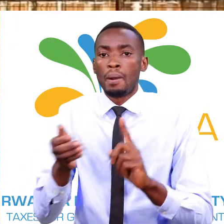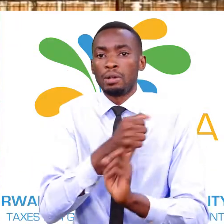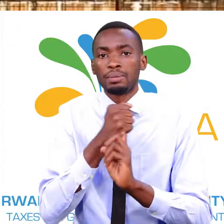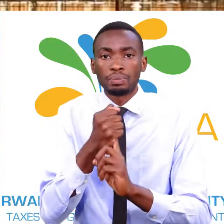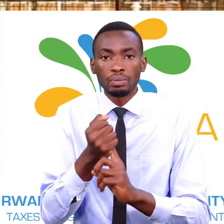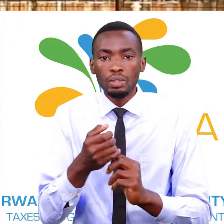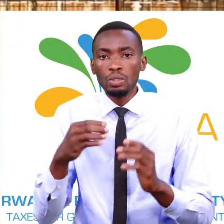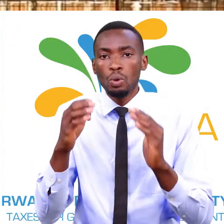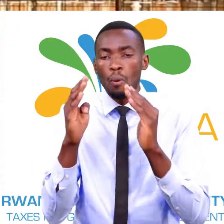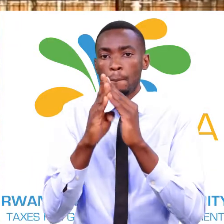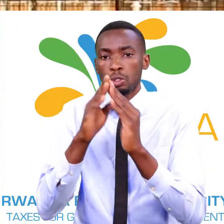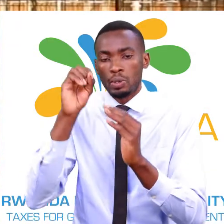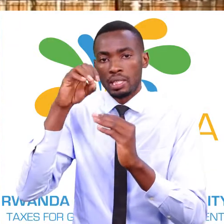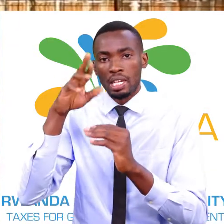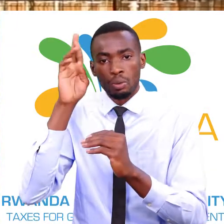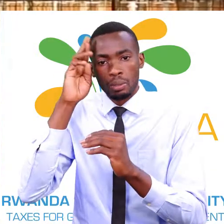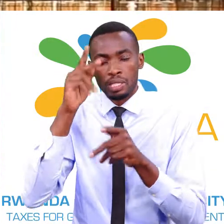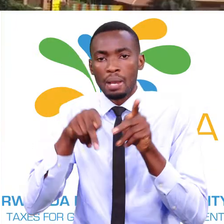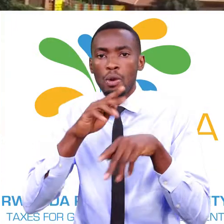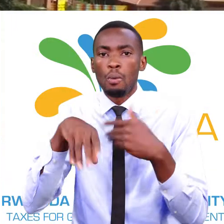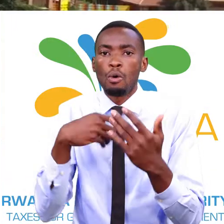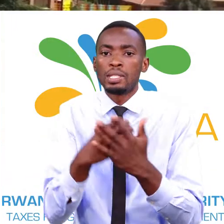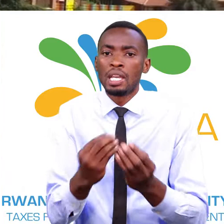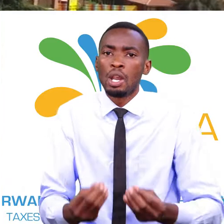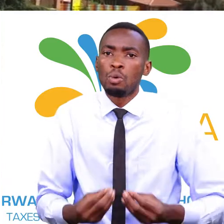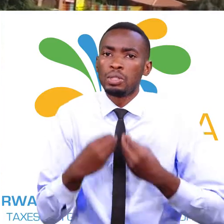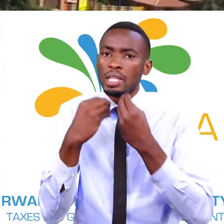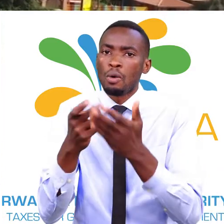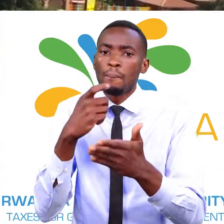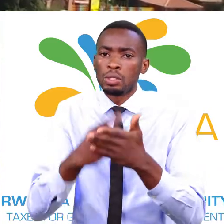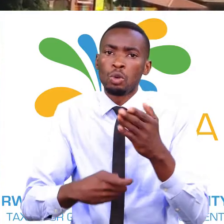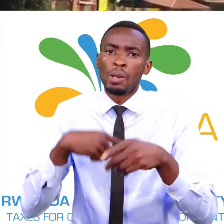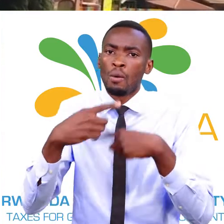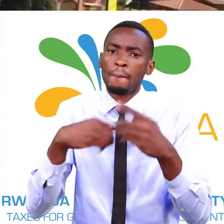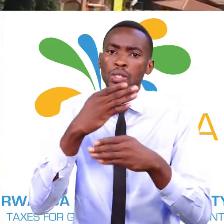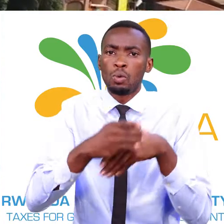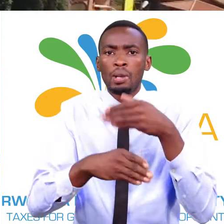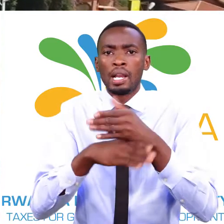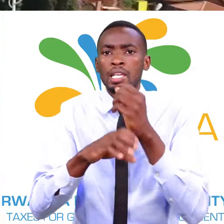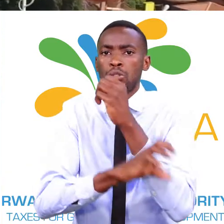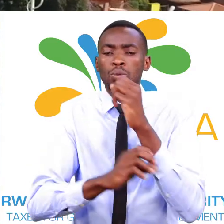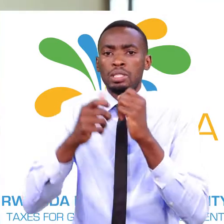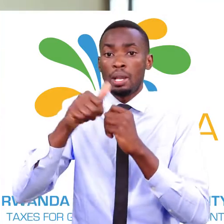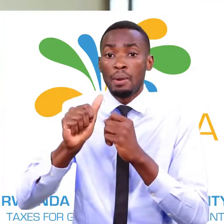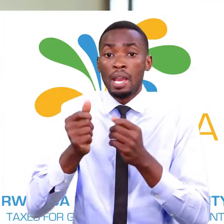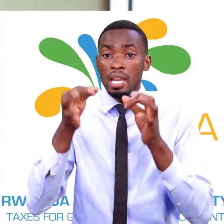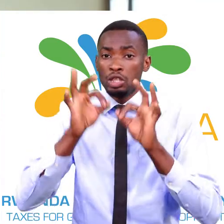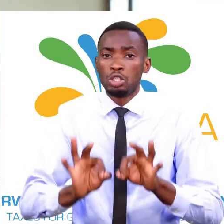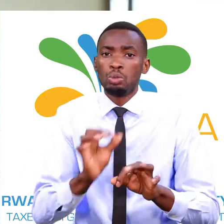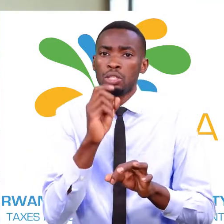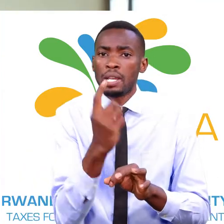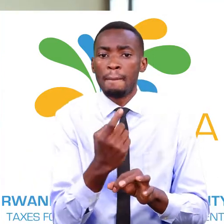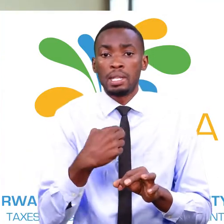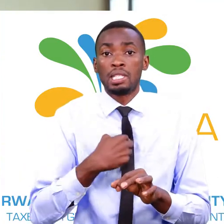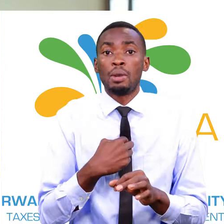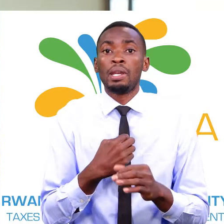mpamvu unibutsa abasora gukomeza kubahiriza inshingano zabo bagakomeza kwiyubakira igihugu giteye imbere bwa mbere na